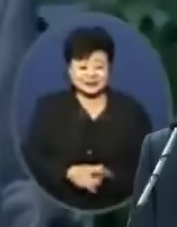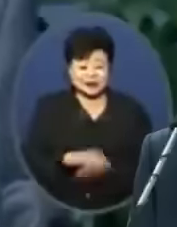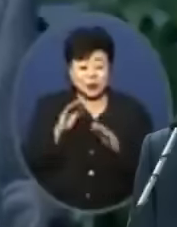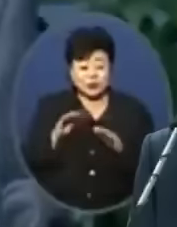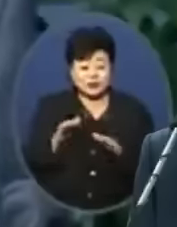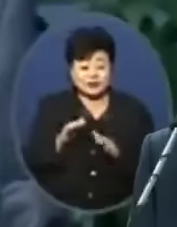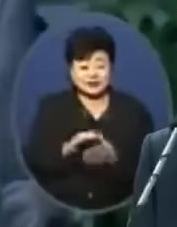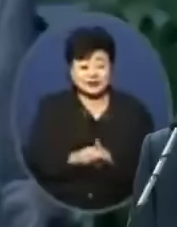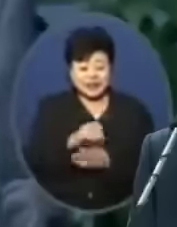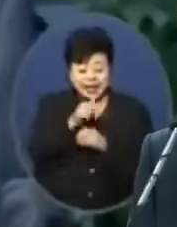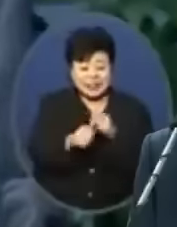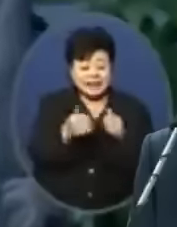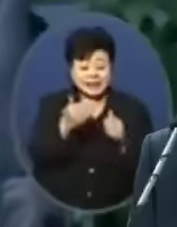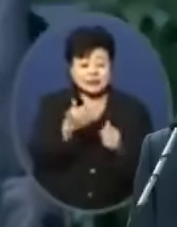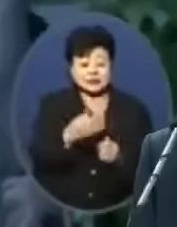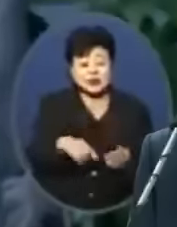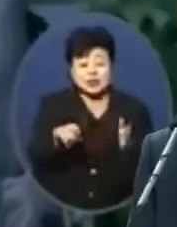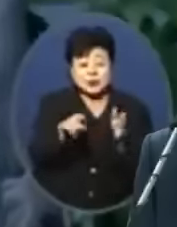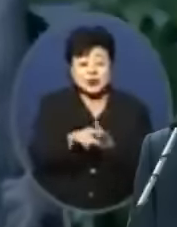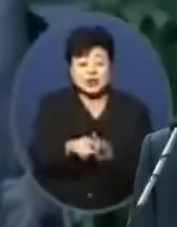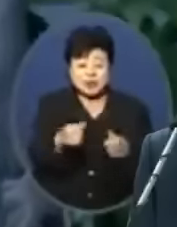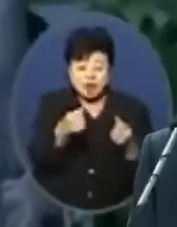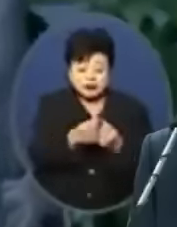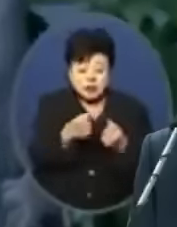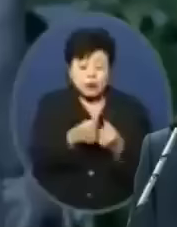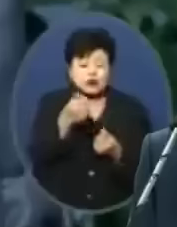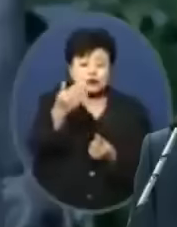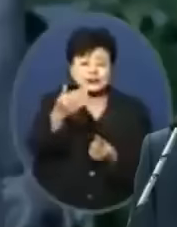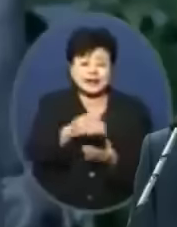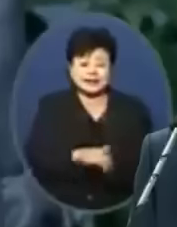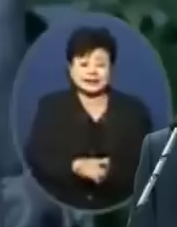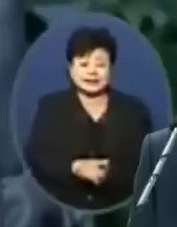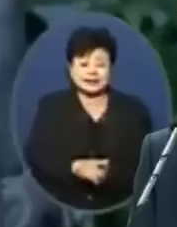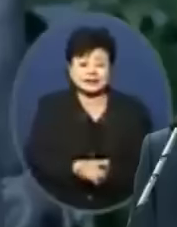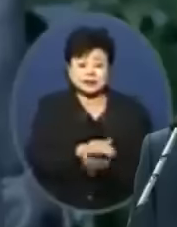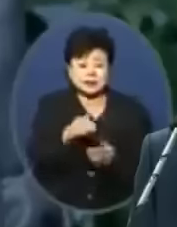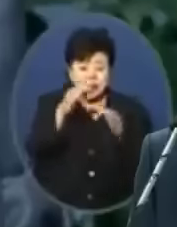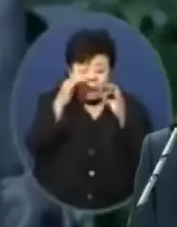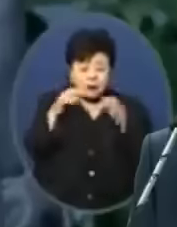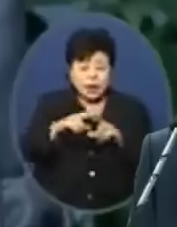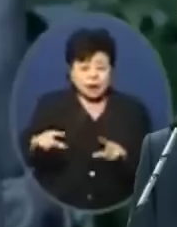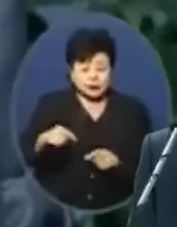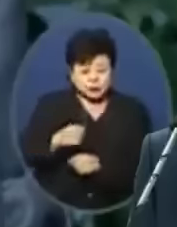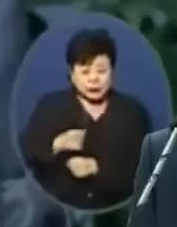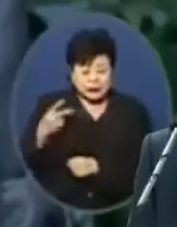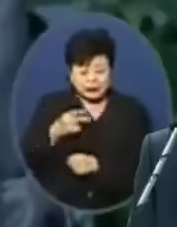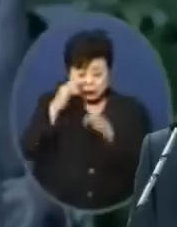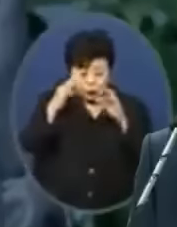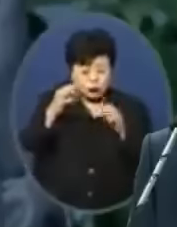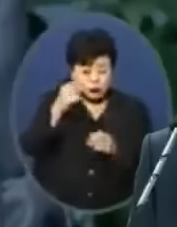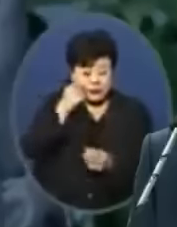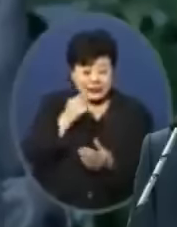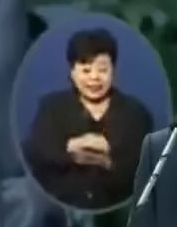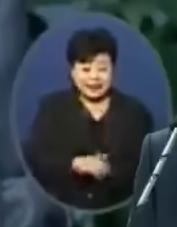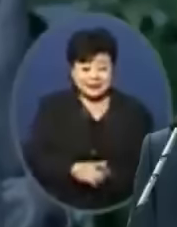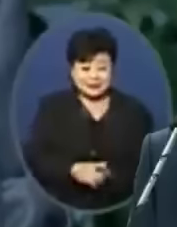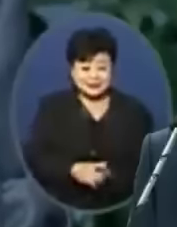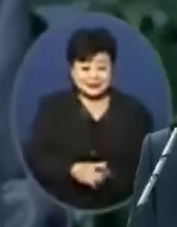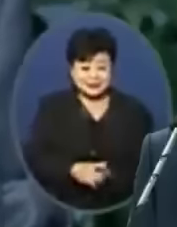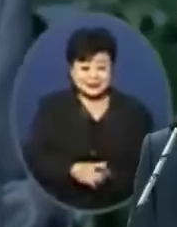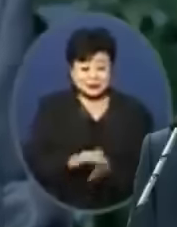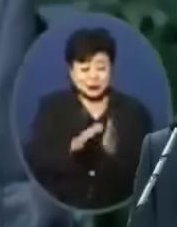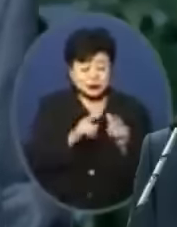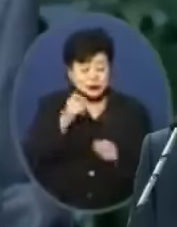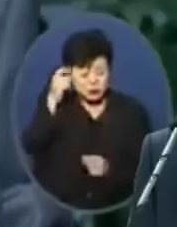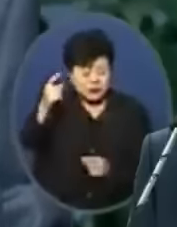오늘 하나님이 우리를 위하여 싸워주시니 우리가 본 애굽 군대는 다시 보지 않으리라.